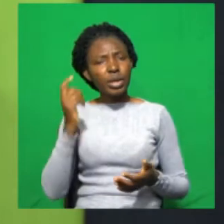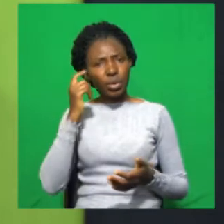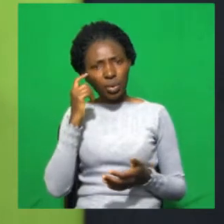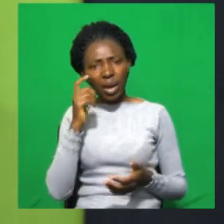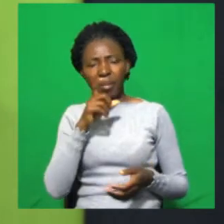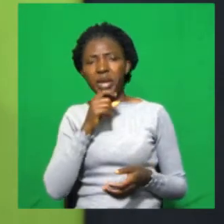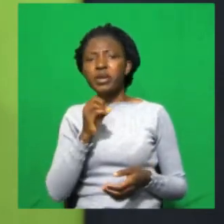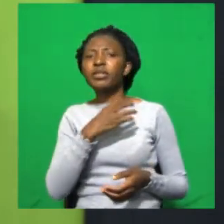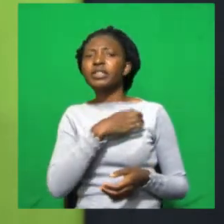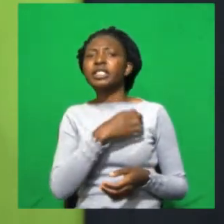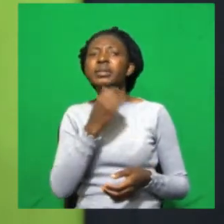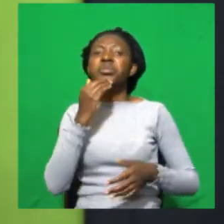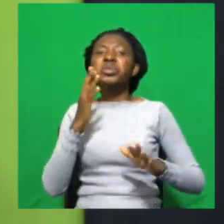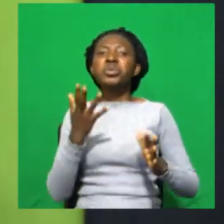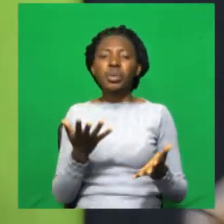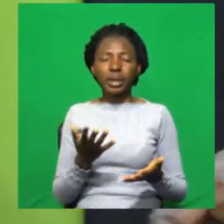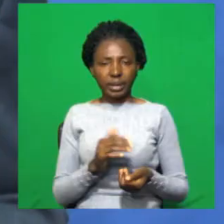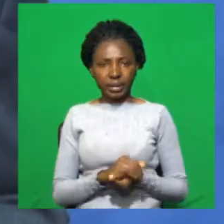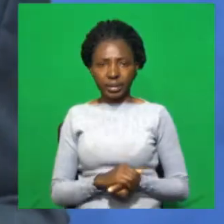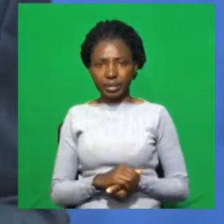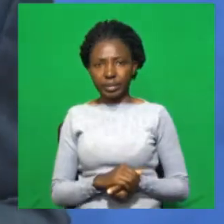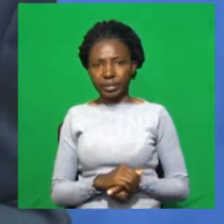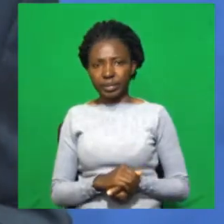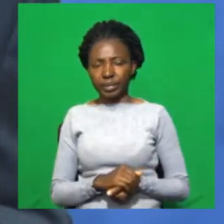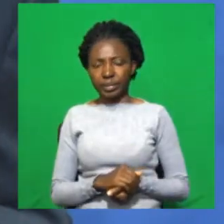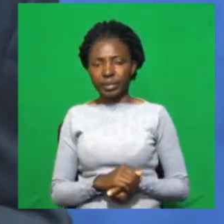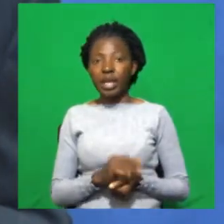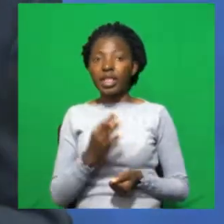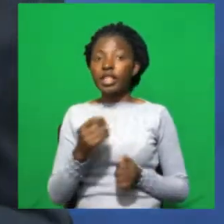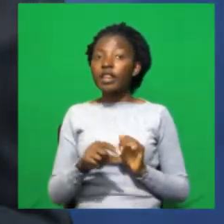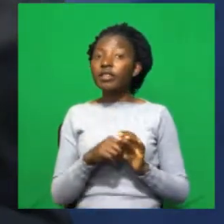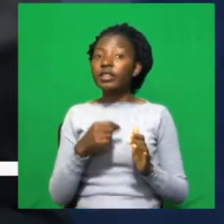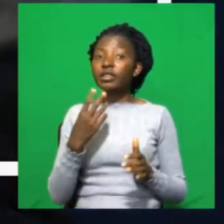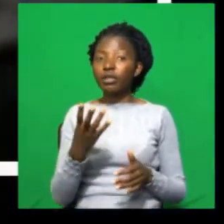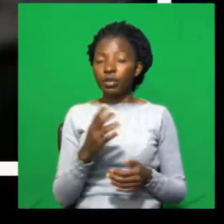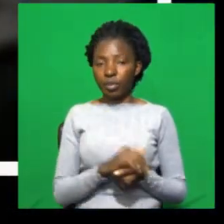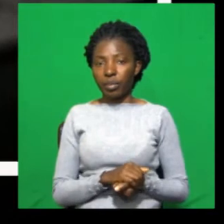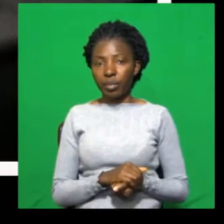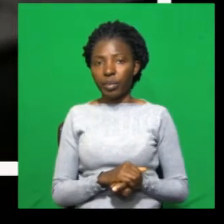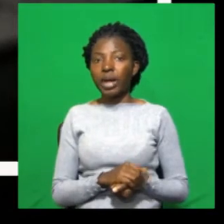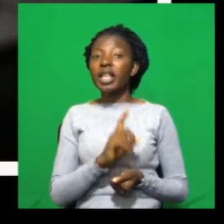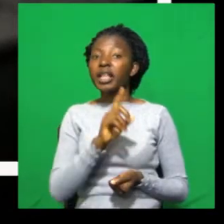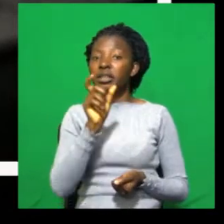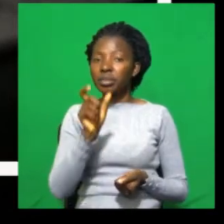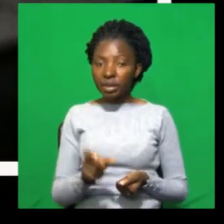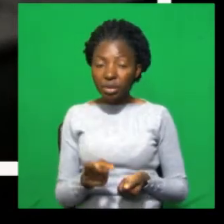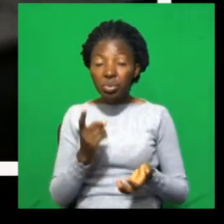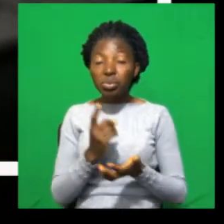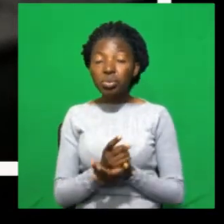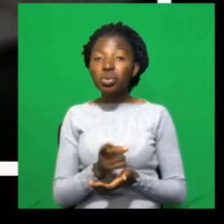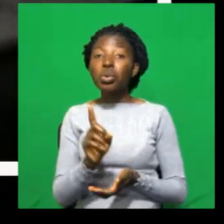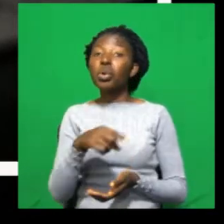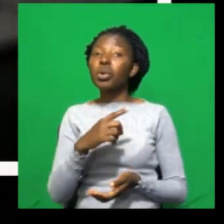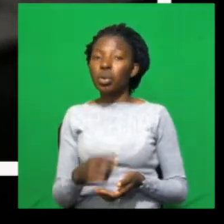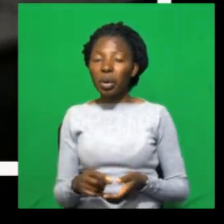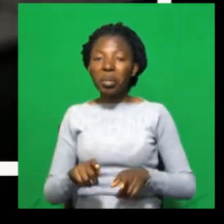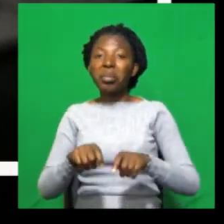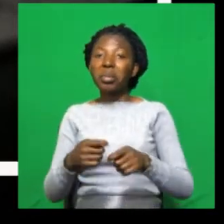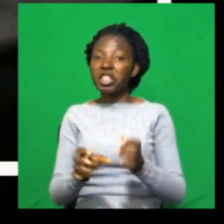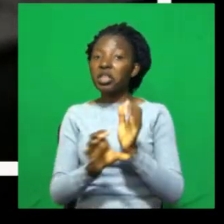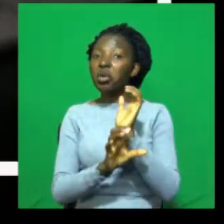kuti munhu akaita sei. Munhu akaita sei. 1 John 3 verse ya 4. Verse ya 4. Mumwe nomumwe unoita zvivi unodarika